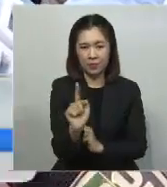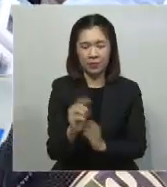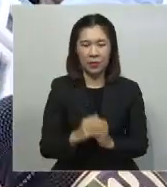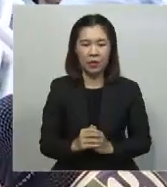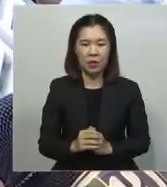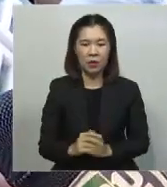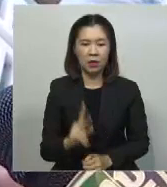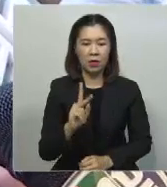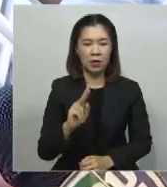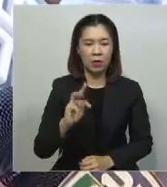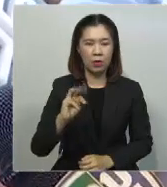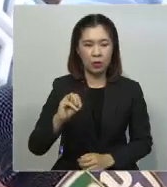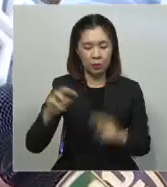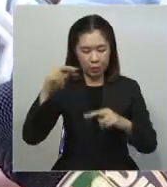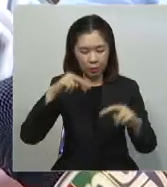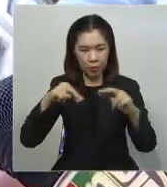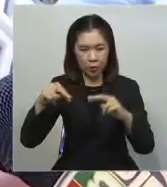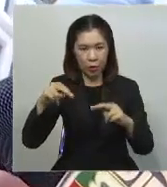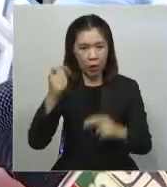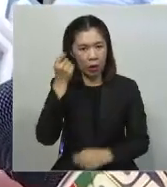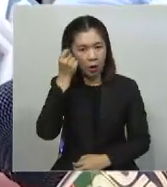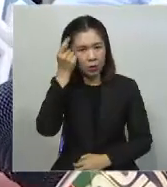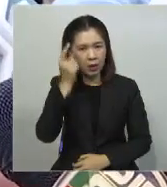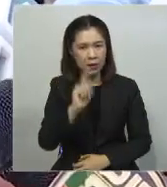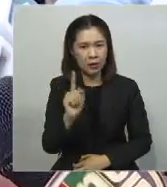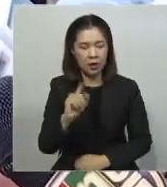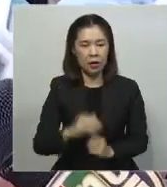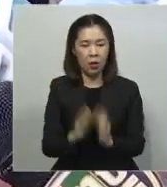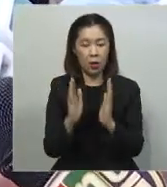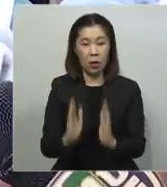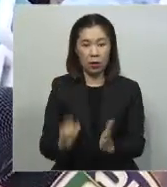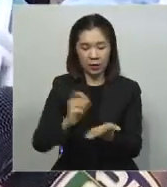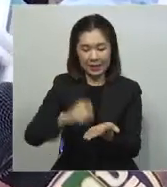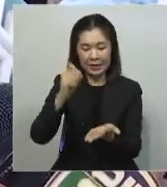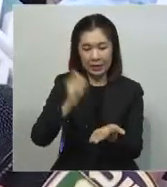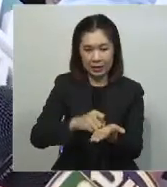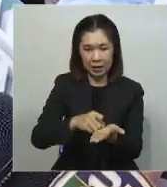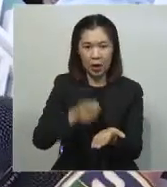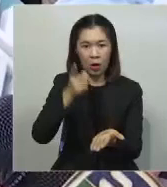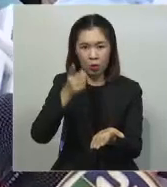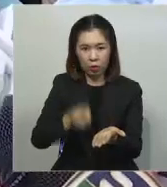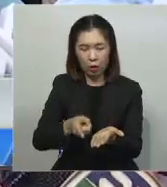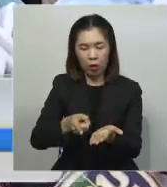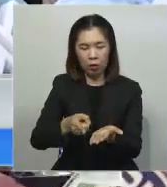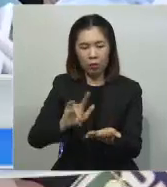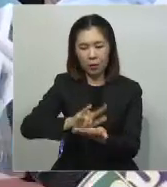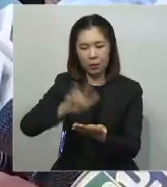มการปกครองเนี่ยเข้าใจว่าผู้ที่จะไปลงได้เนี่ยต้องเป็นคนเช่นต่างประเทศ